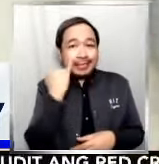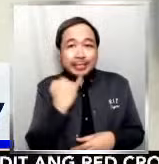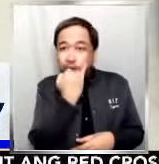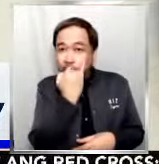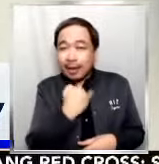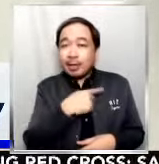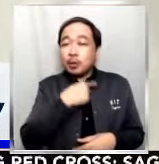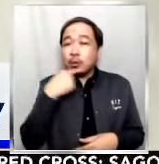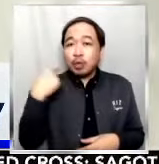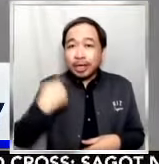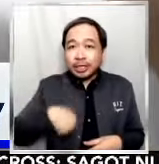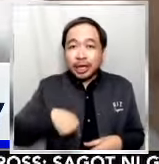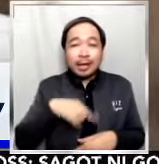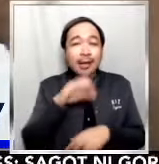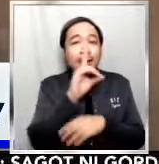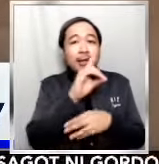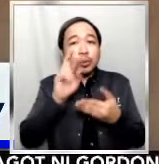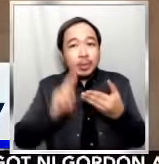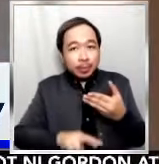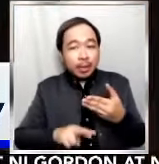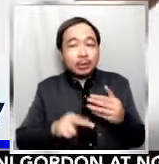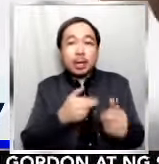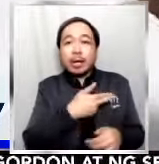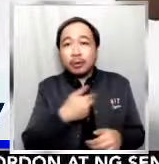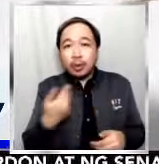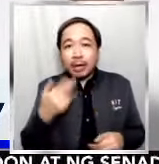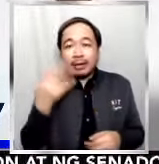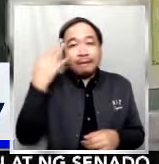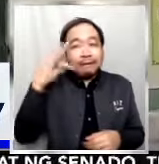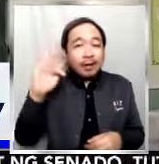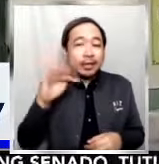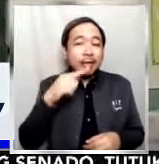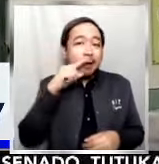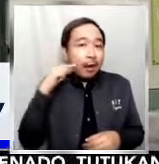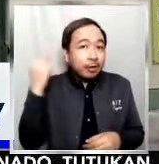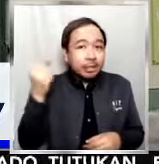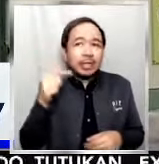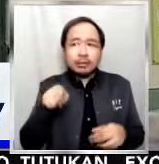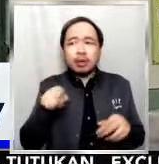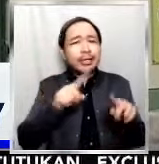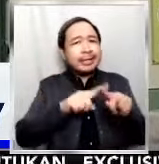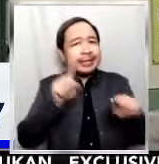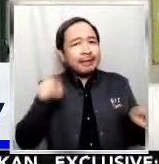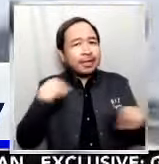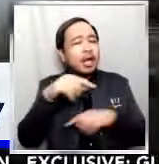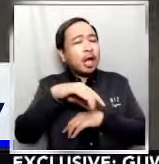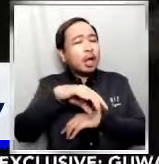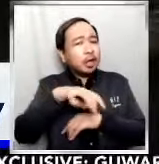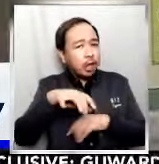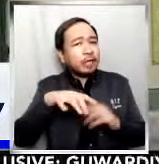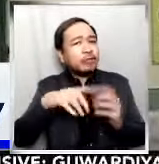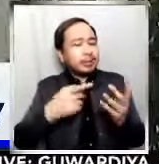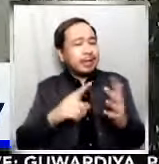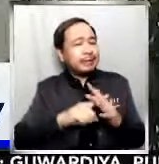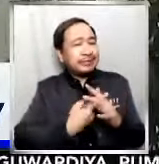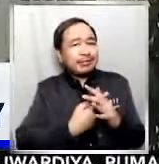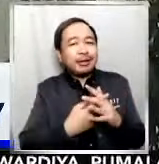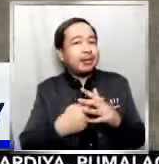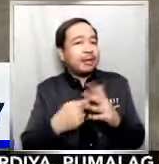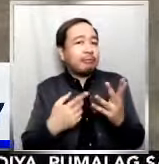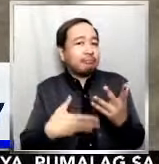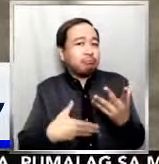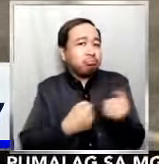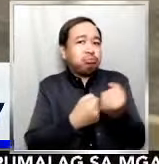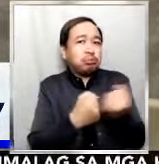at kalapit nating Indonesia sa mga nagbabakuna na ng booster. Naglaan na raw ng 45 billion pesos para rito ang